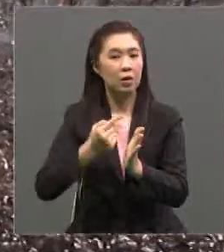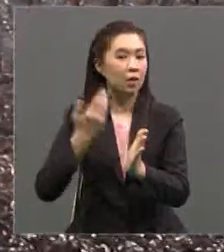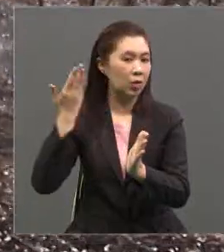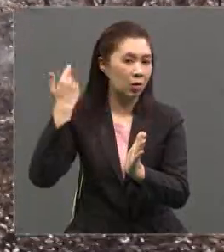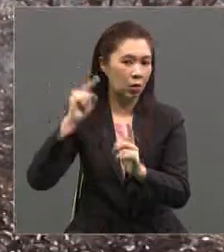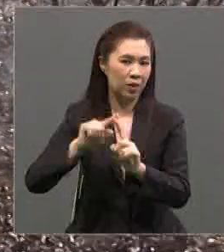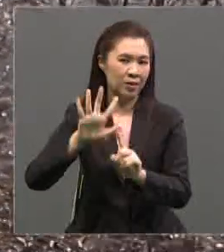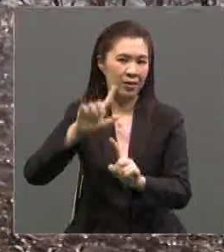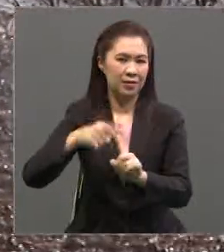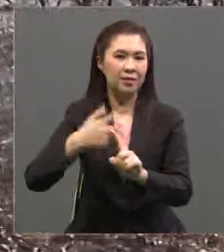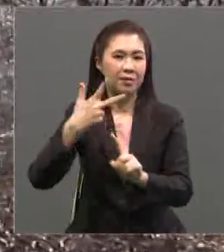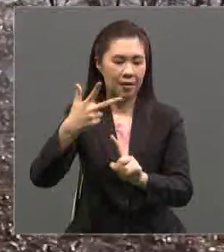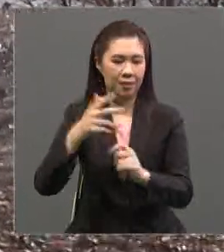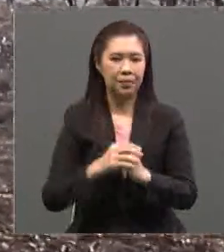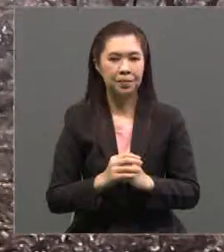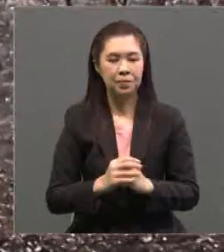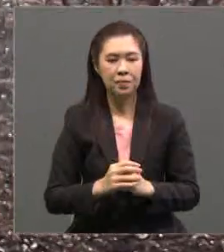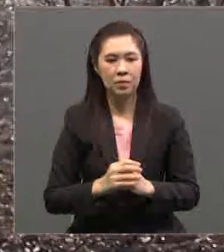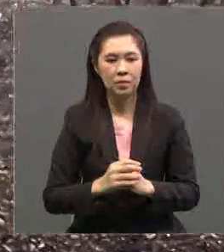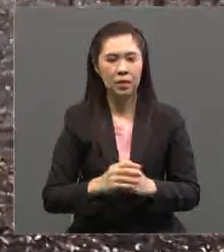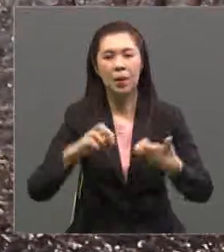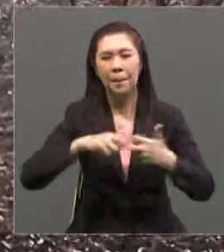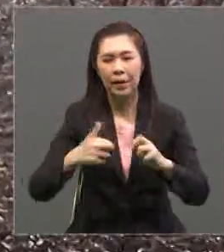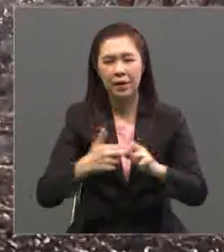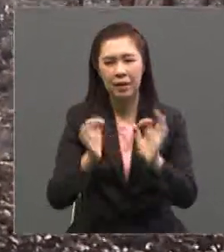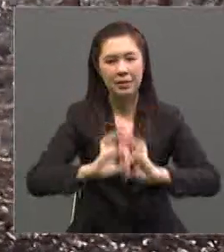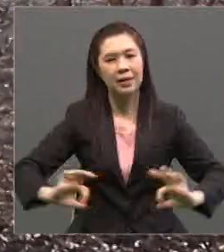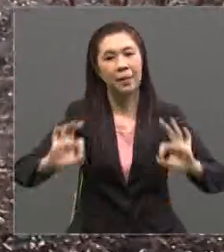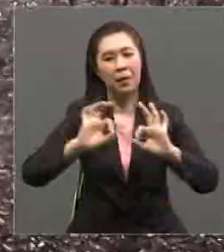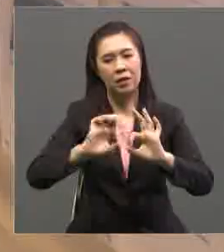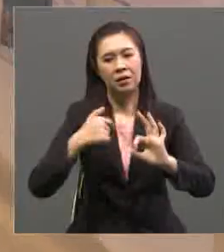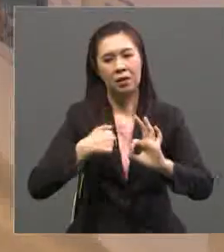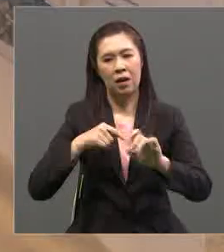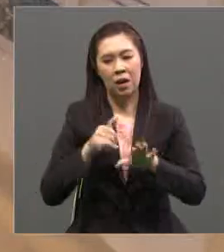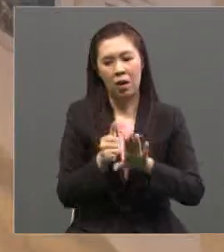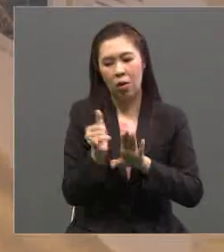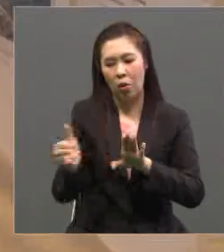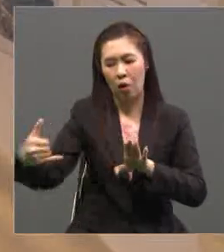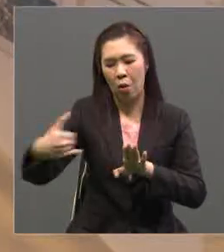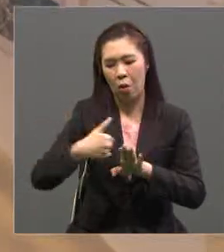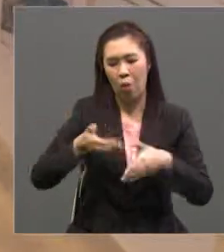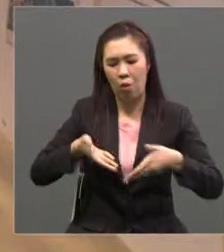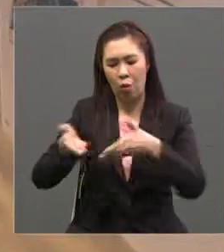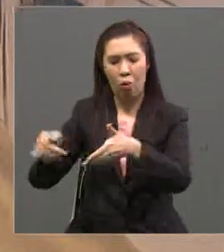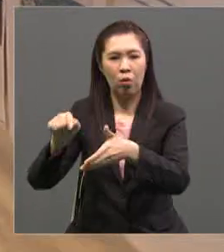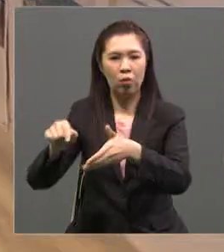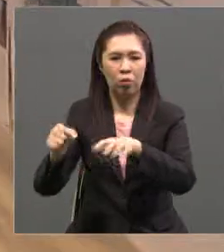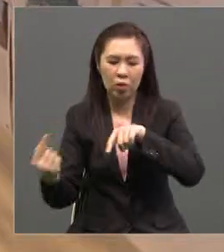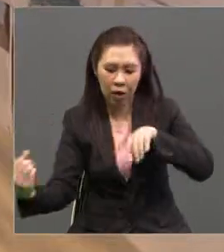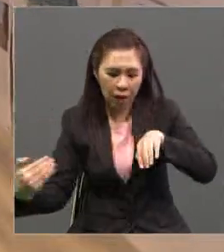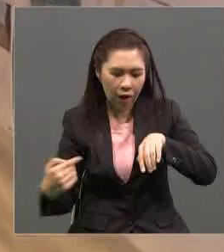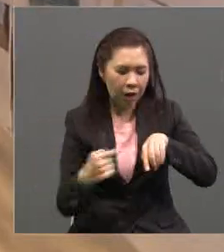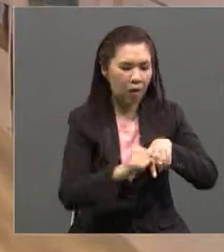ตุคือ5มีนาคมแล้วแต่ว่าอุปสรรคสำคัญก็คือว่ามันมีทางเข้าออกทางเดียวซึ่งจุดเกิดเหตุอยู่ด้านในสุดของพื้น